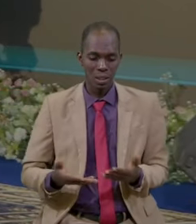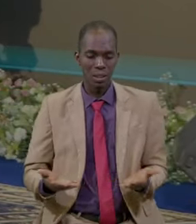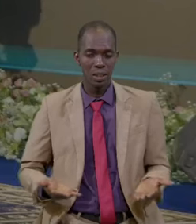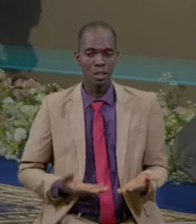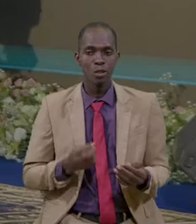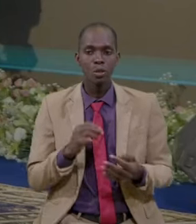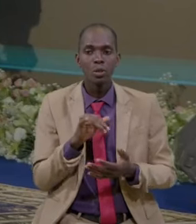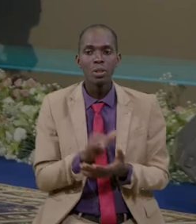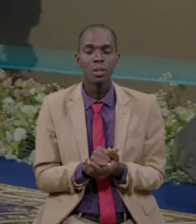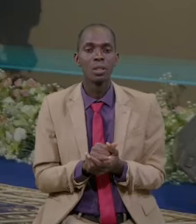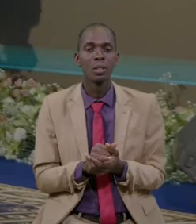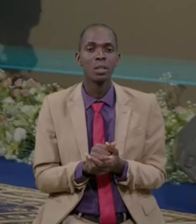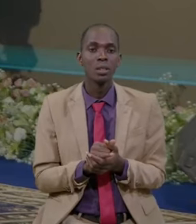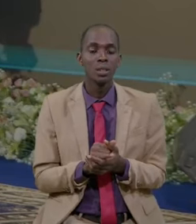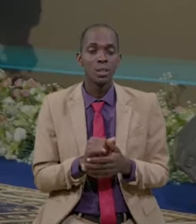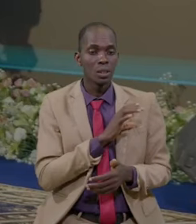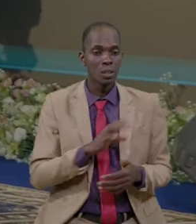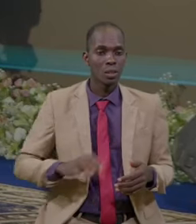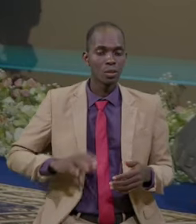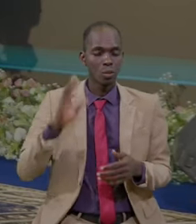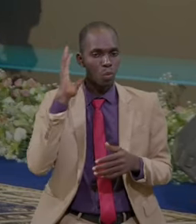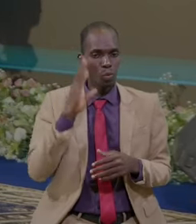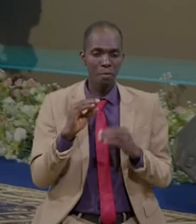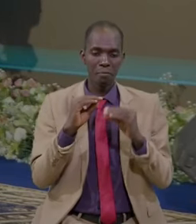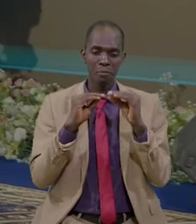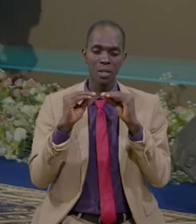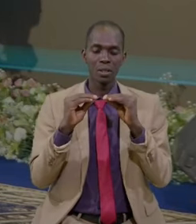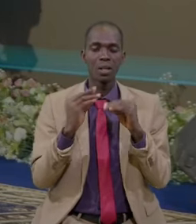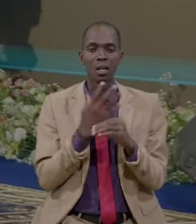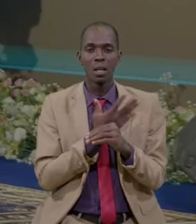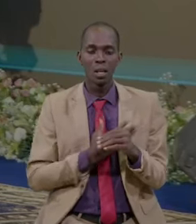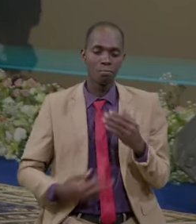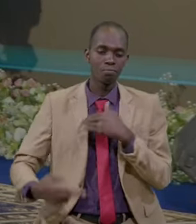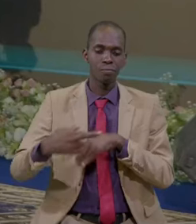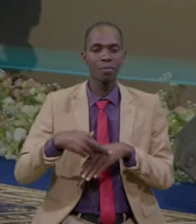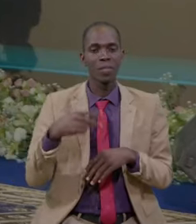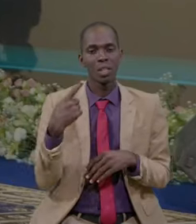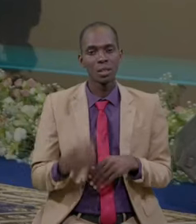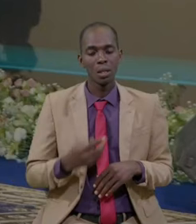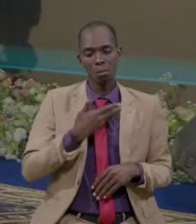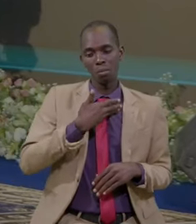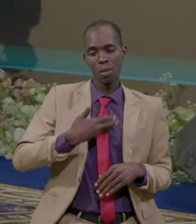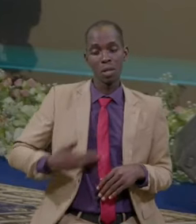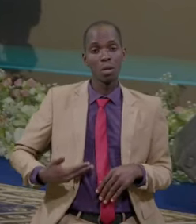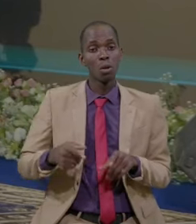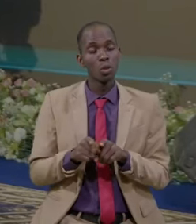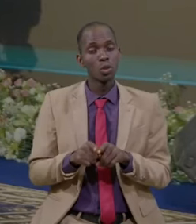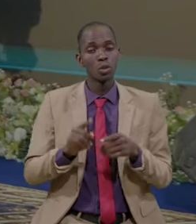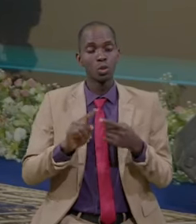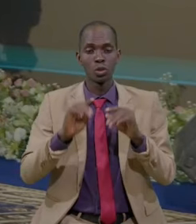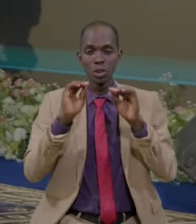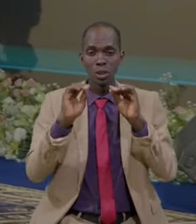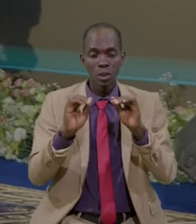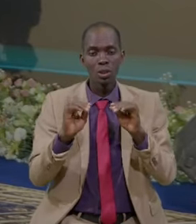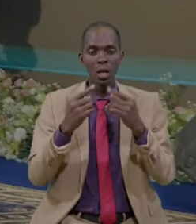afin qu'il guérisse et restaure le cœur brisé. Et il doit prêcher, proclamer la